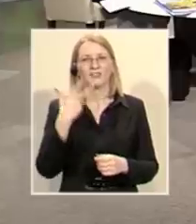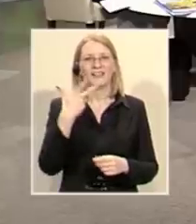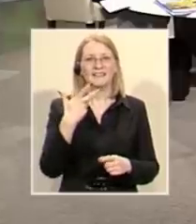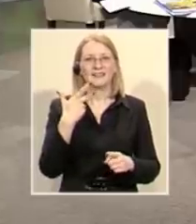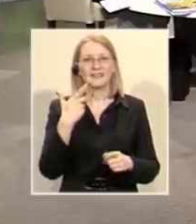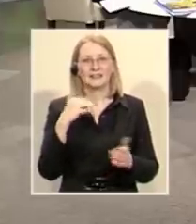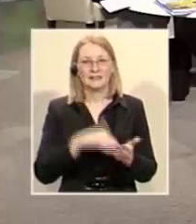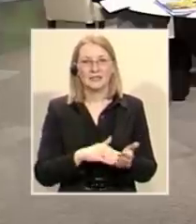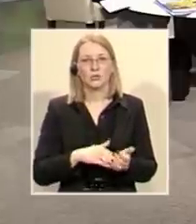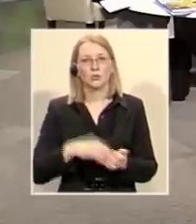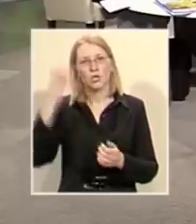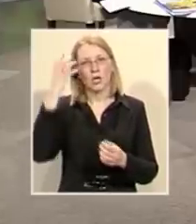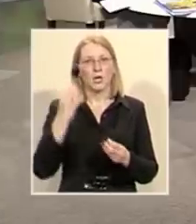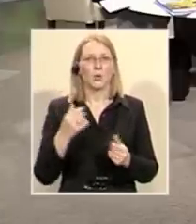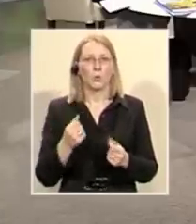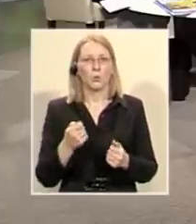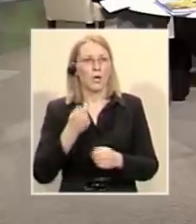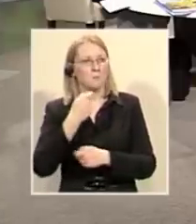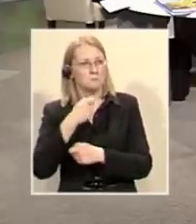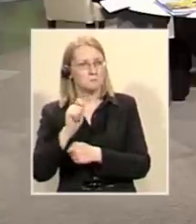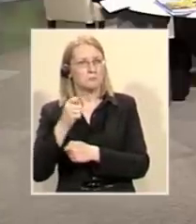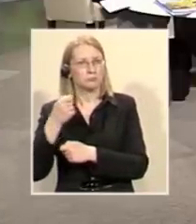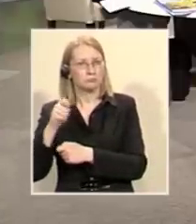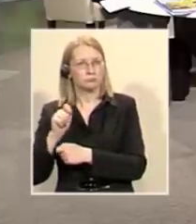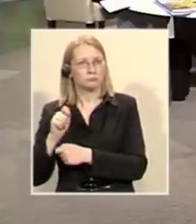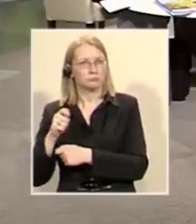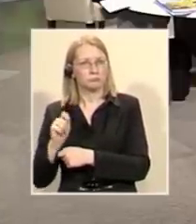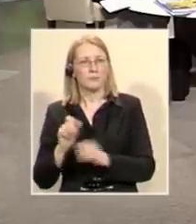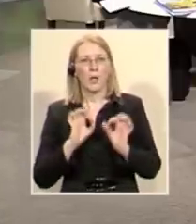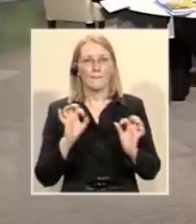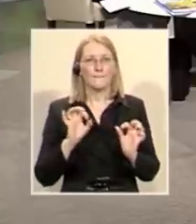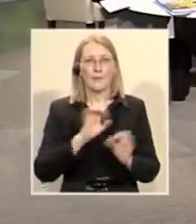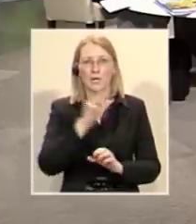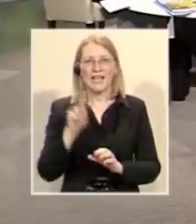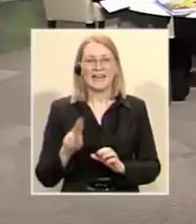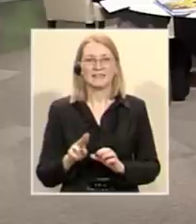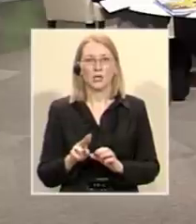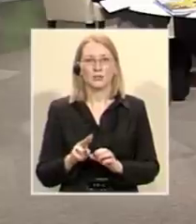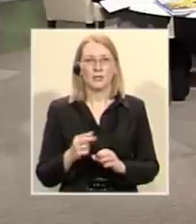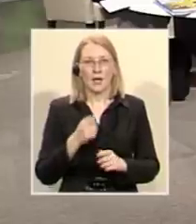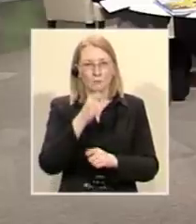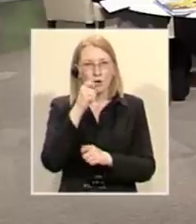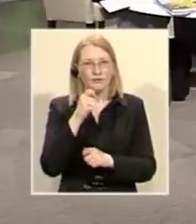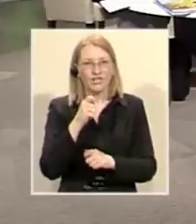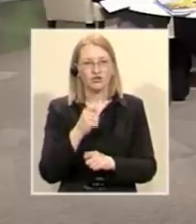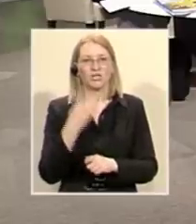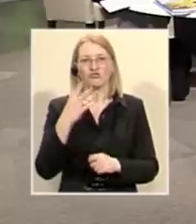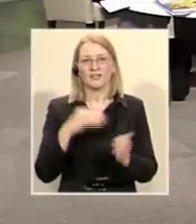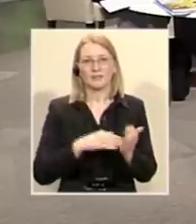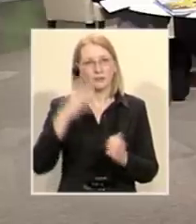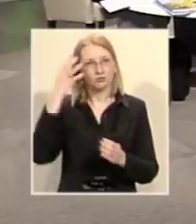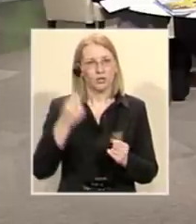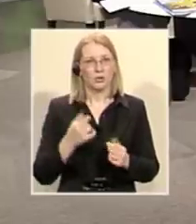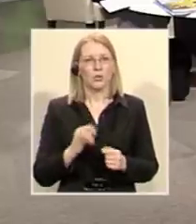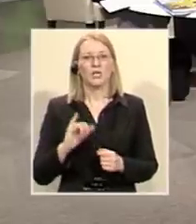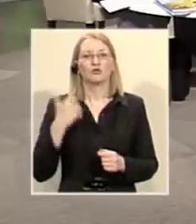3000 kuna, pa onda malo bolja elektronska povećala koja košta 4000 kuna. Onda imate još jedno povećalo